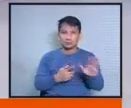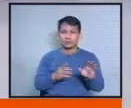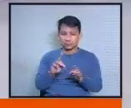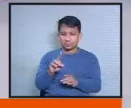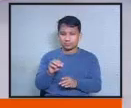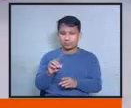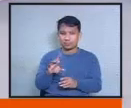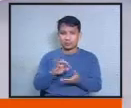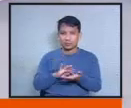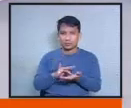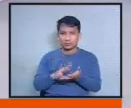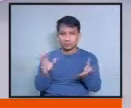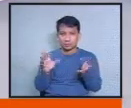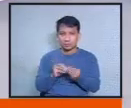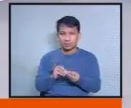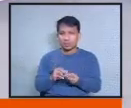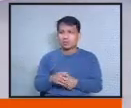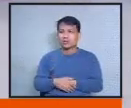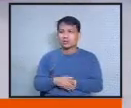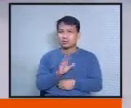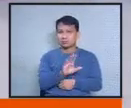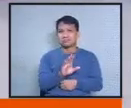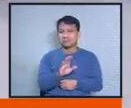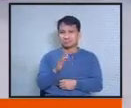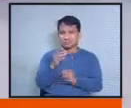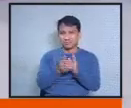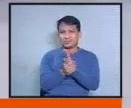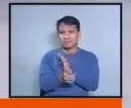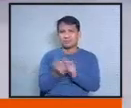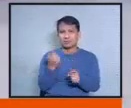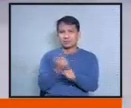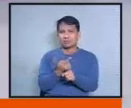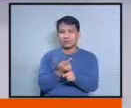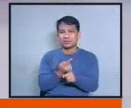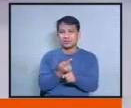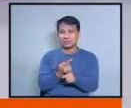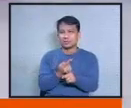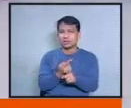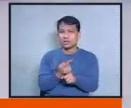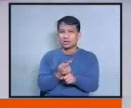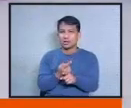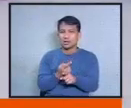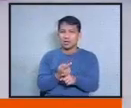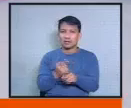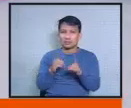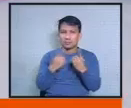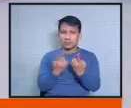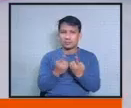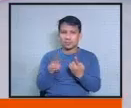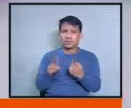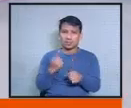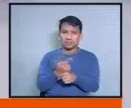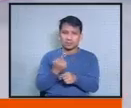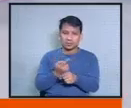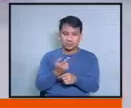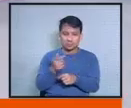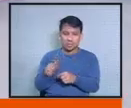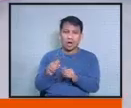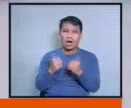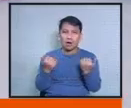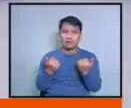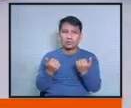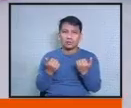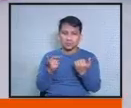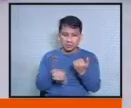doon po magkukwentahan. Sila po ang tamang ahensya na para magbigay sa inyo ng tamang formula kung paano